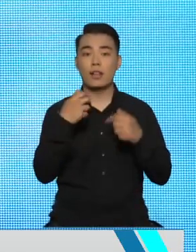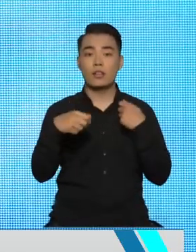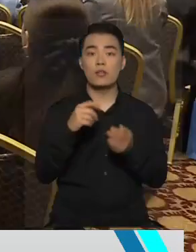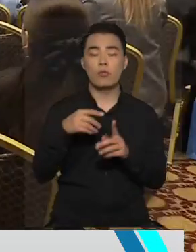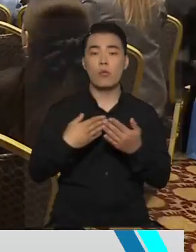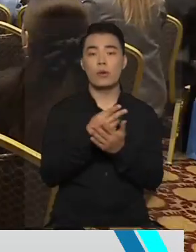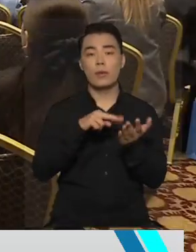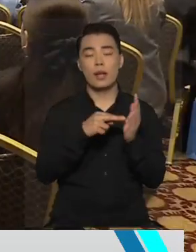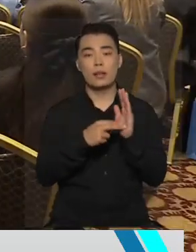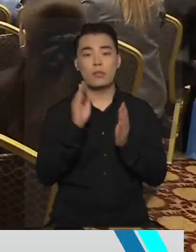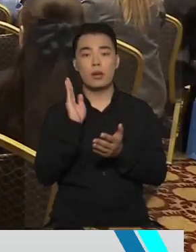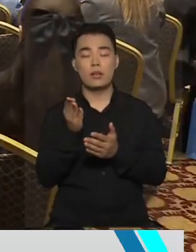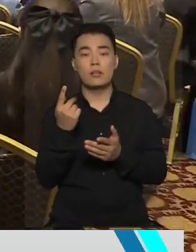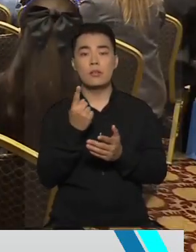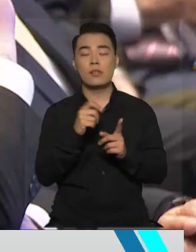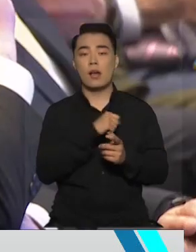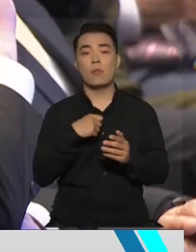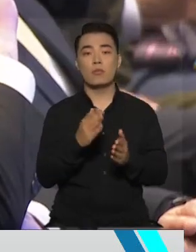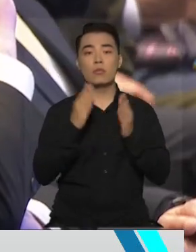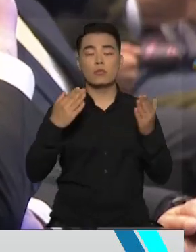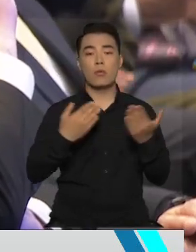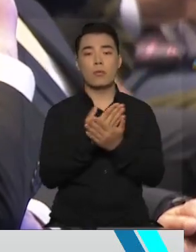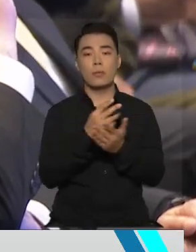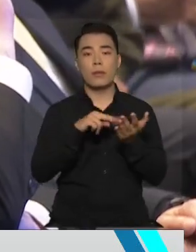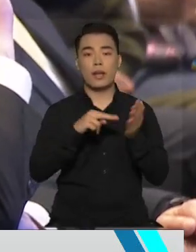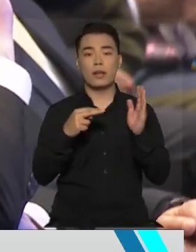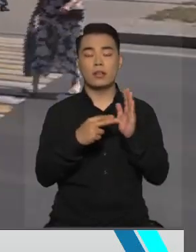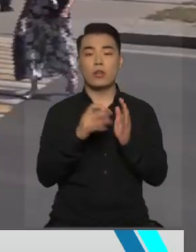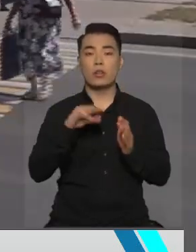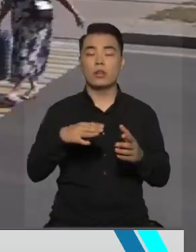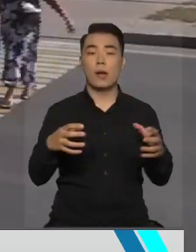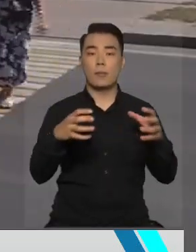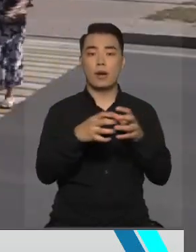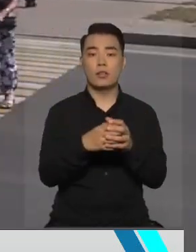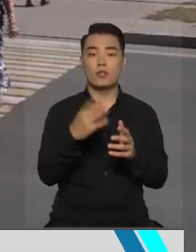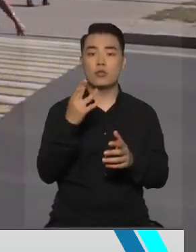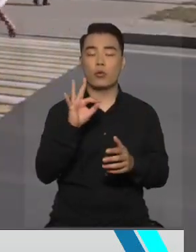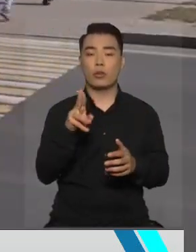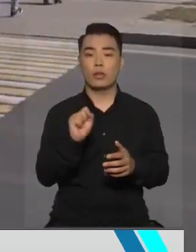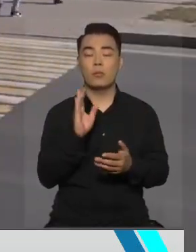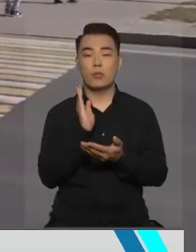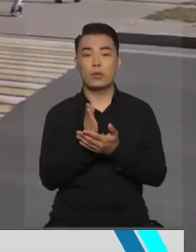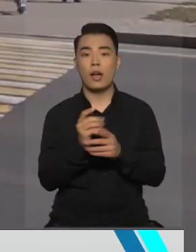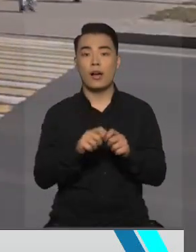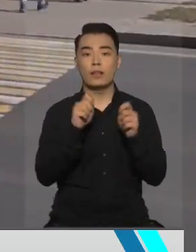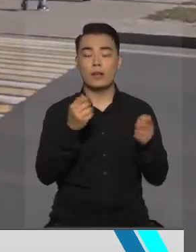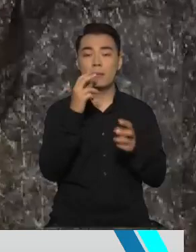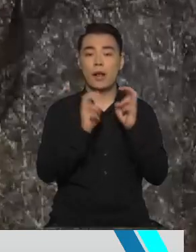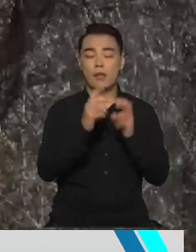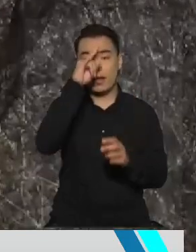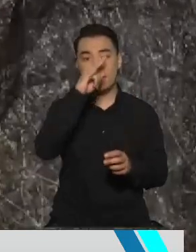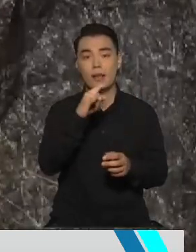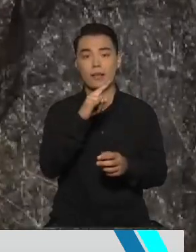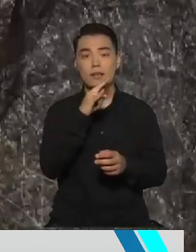новые проекты. Один из наиболее крупных новых проектов, пожалуй, от компании Skoda Transportation. Она намерена открыть производство в